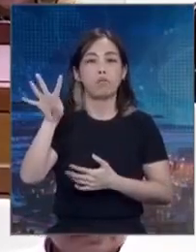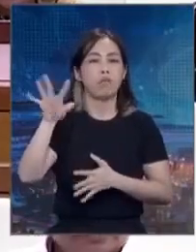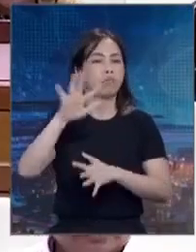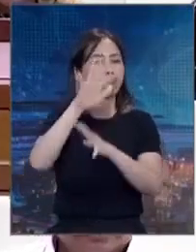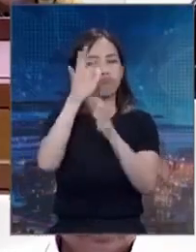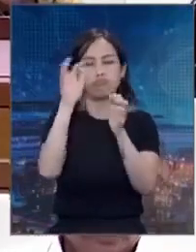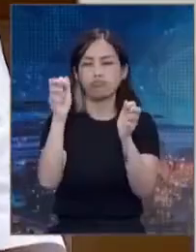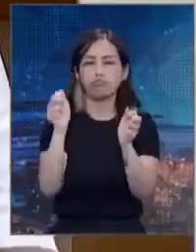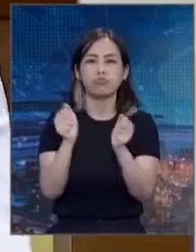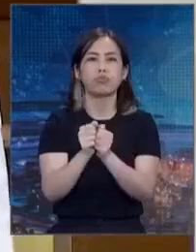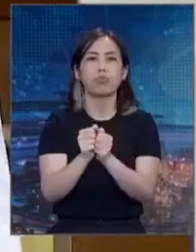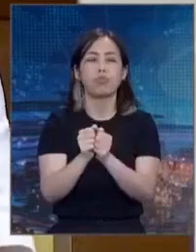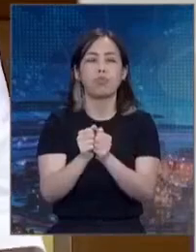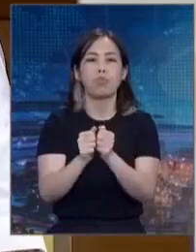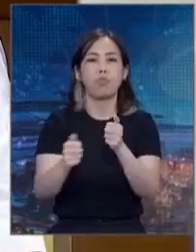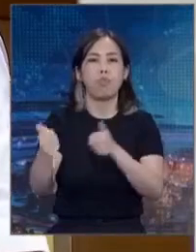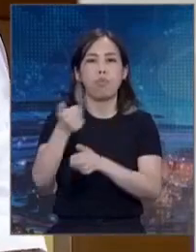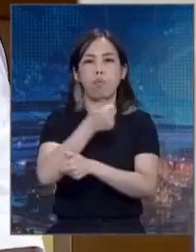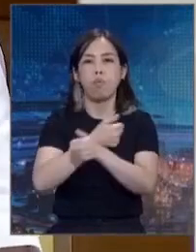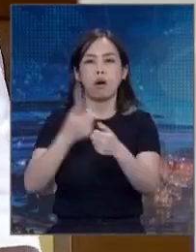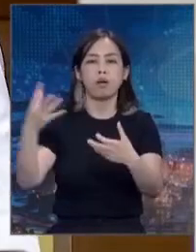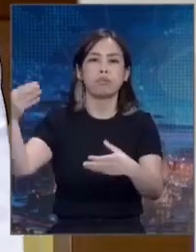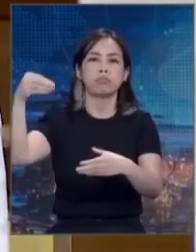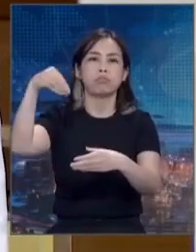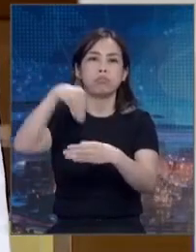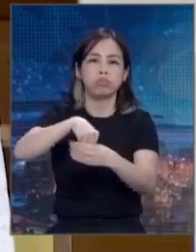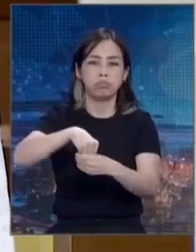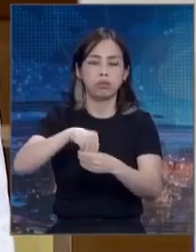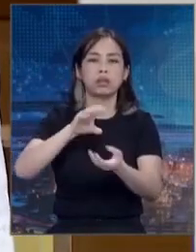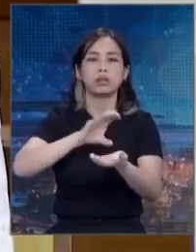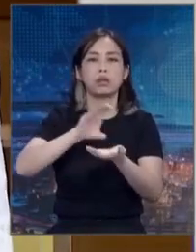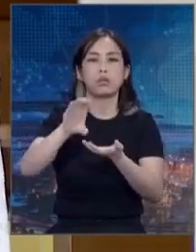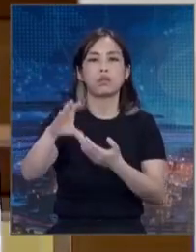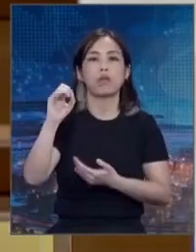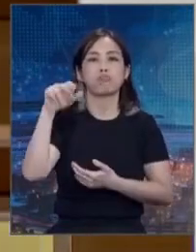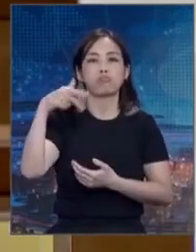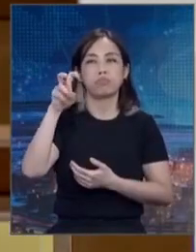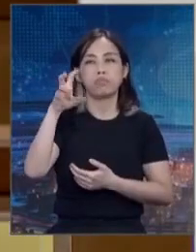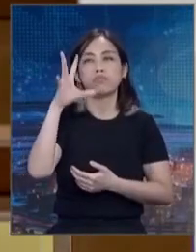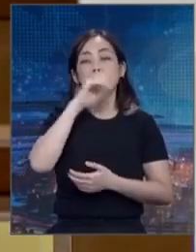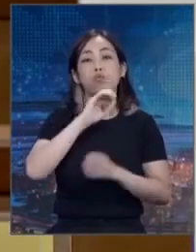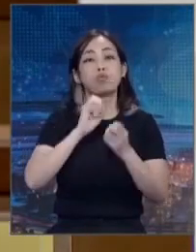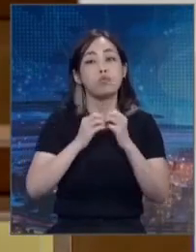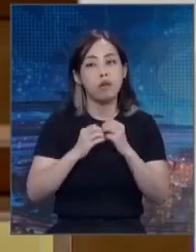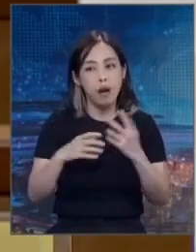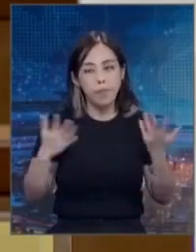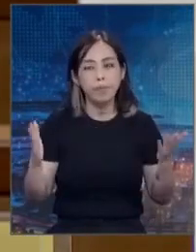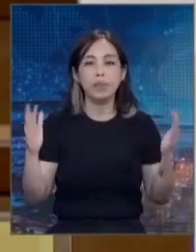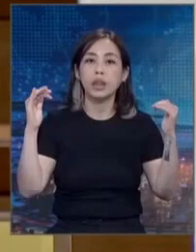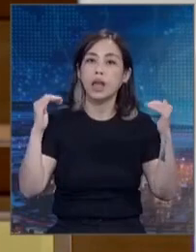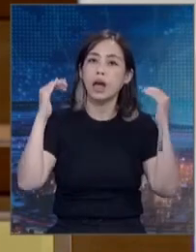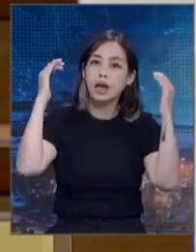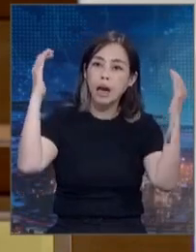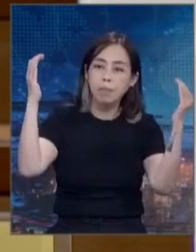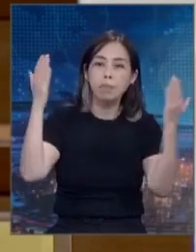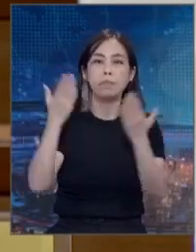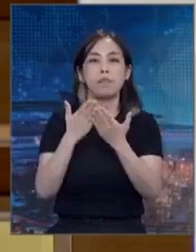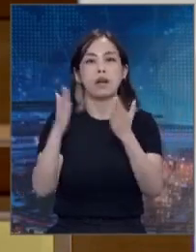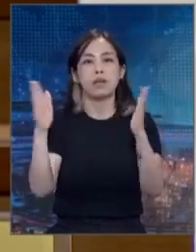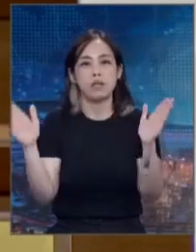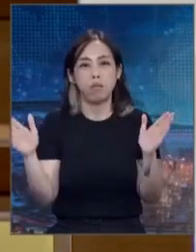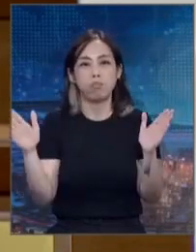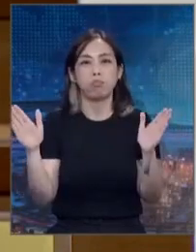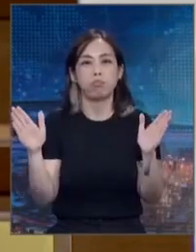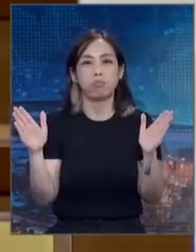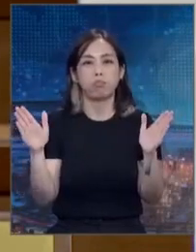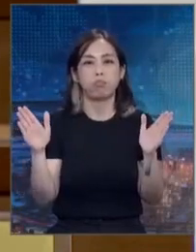cái hoạt động vào trong cái gọi là đầu tư công. Ví dụ như sửa chữa, nâng cấp, mở rộng cả